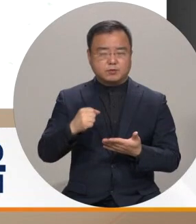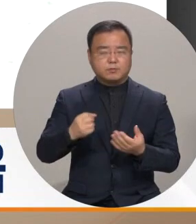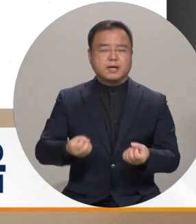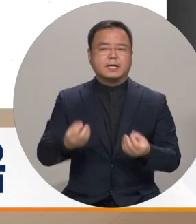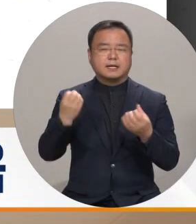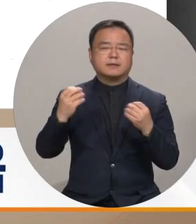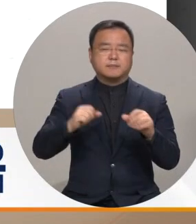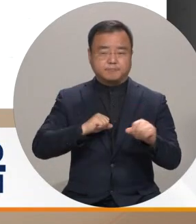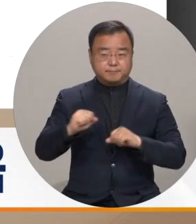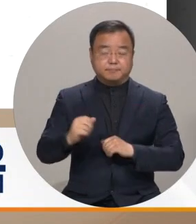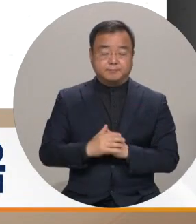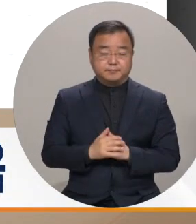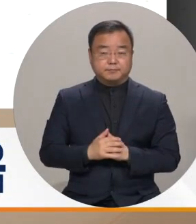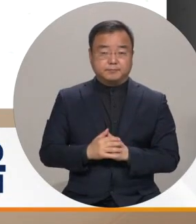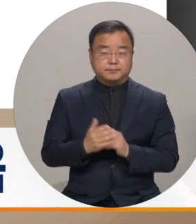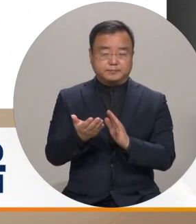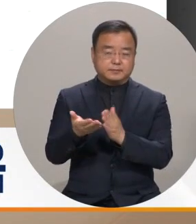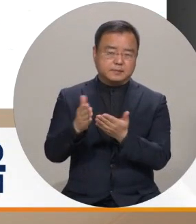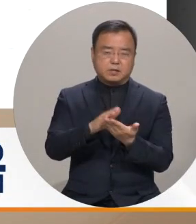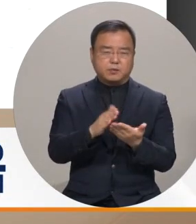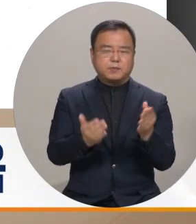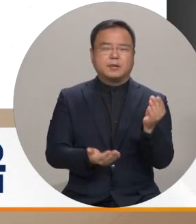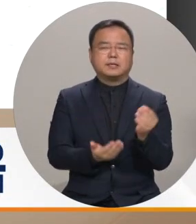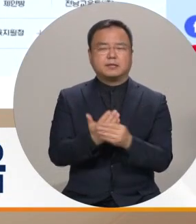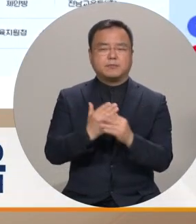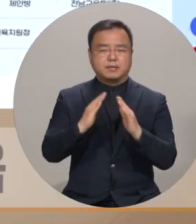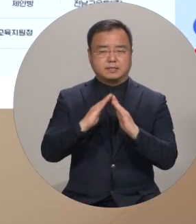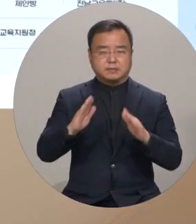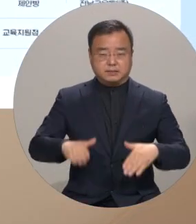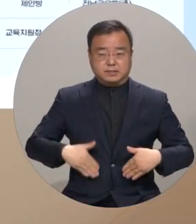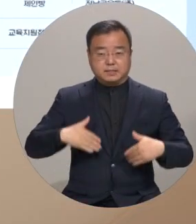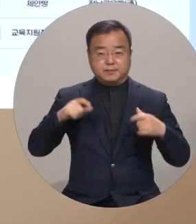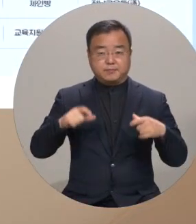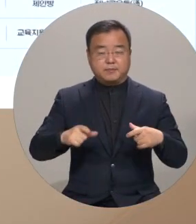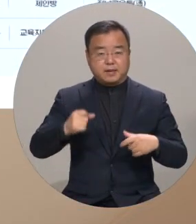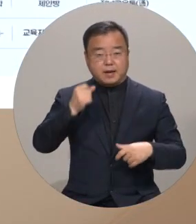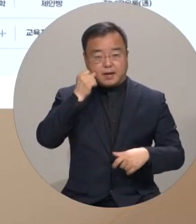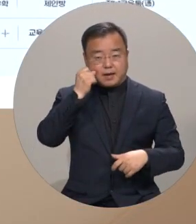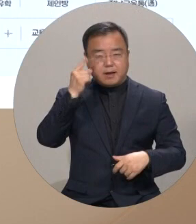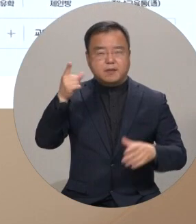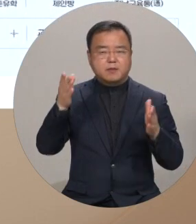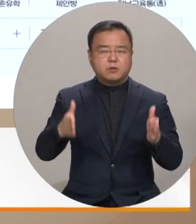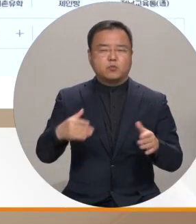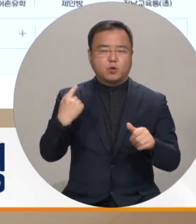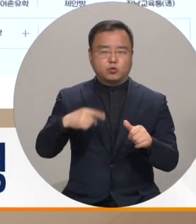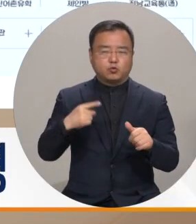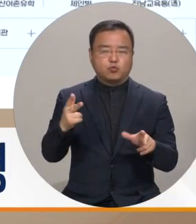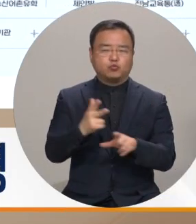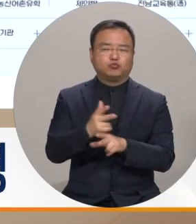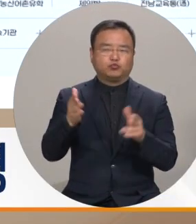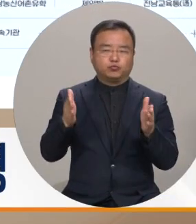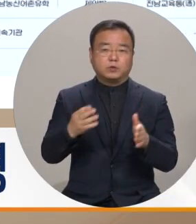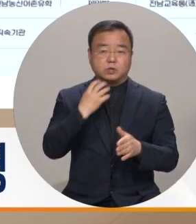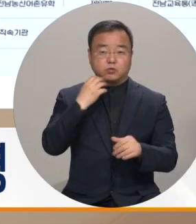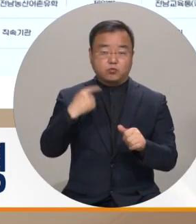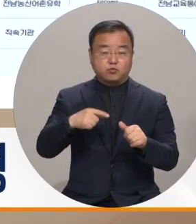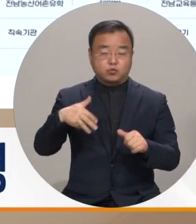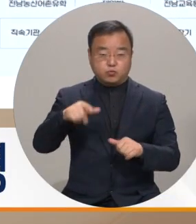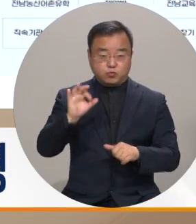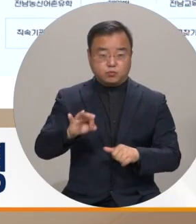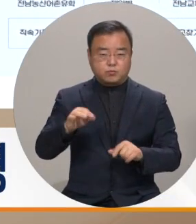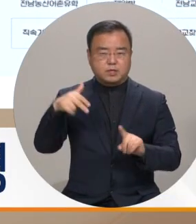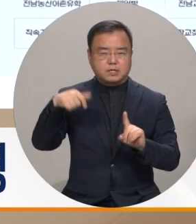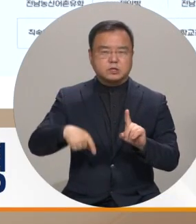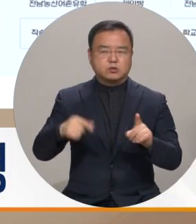열리고요. 또 세월호 침몰 사고가 발생했던 전남에선 한 달을 세월호 교육 주간으로 그리고 서울시 교육청은 일주일